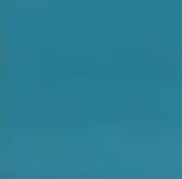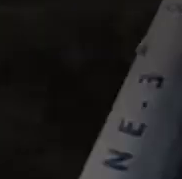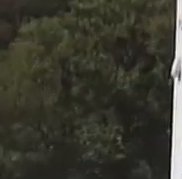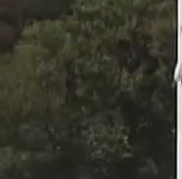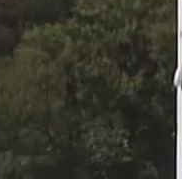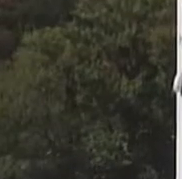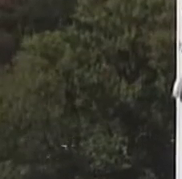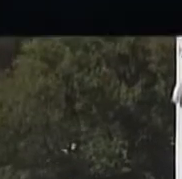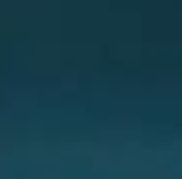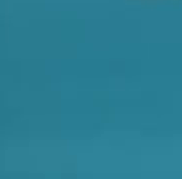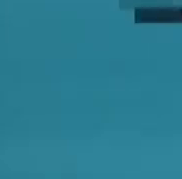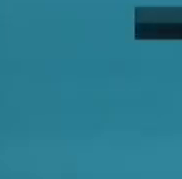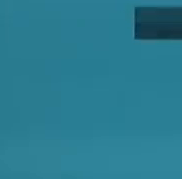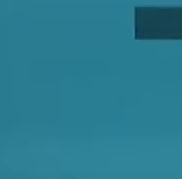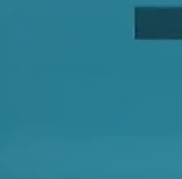Музика